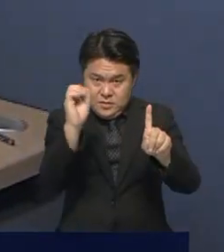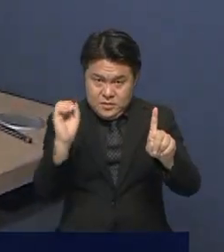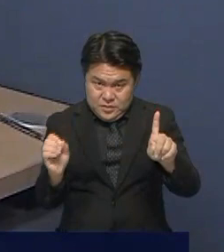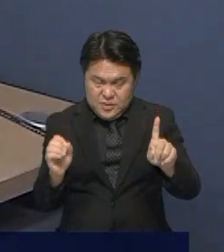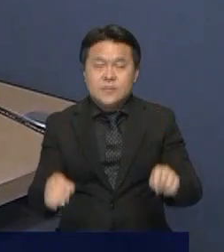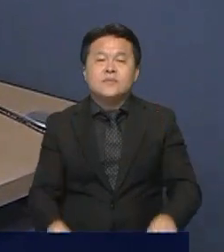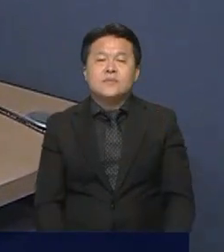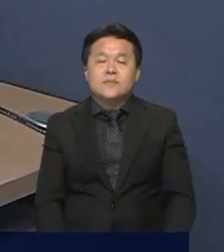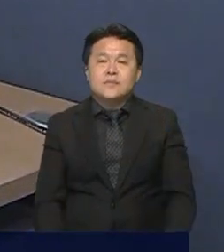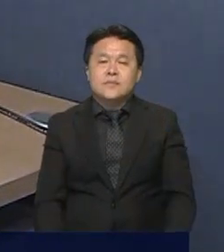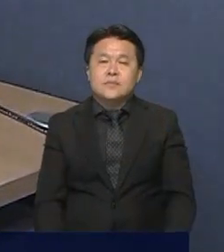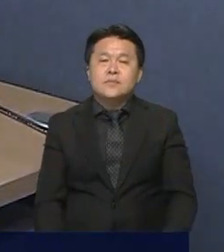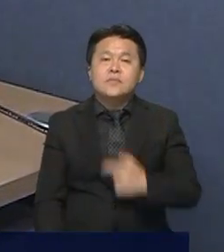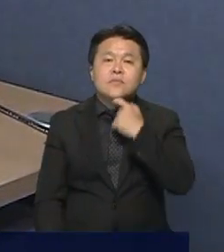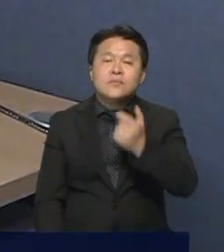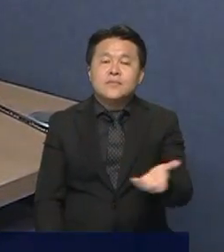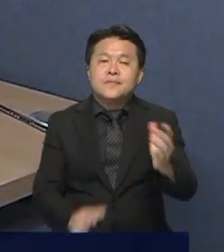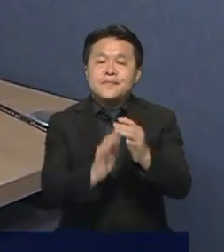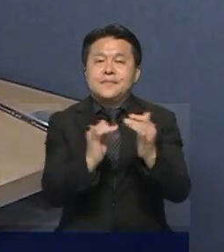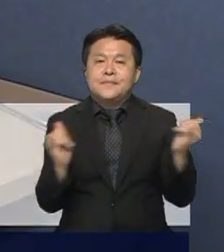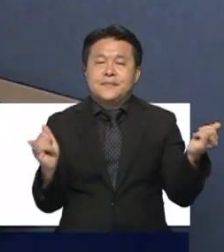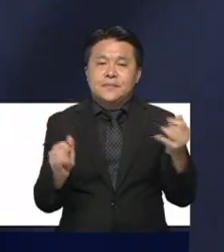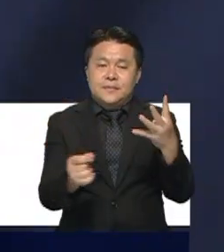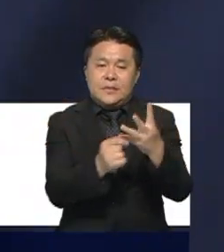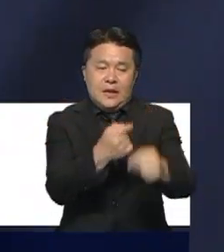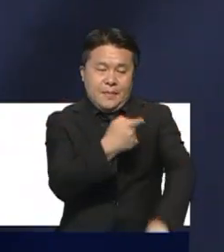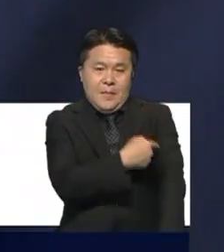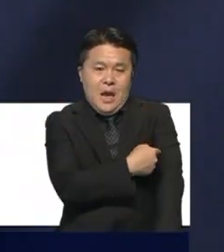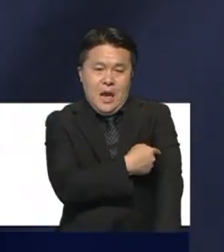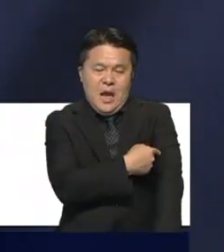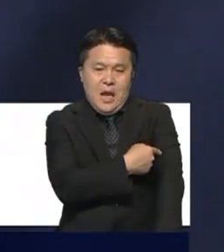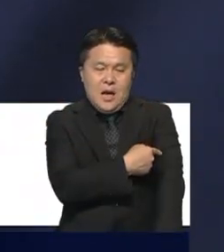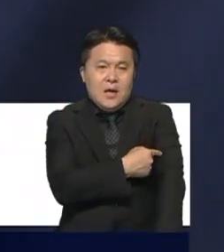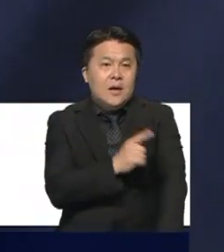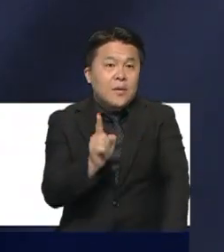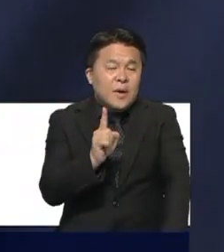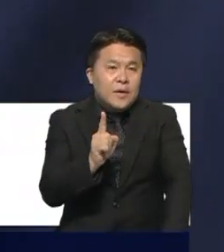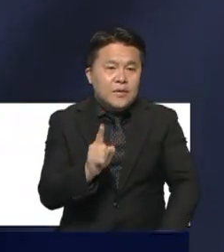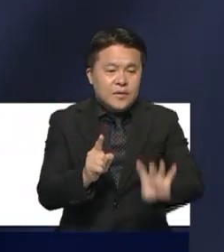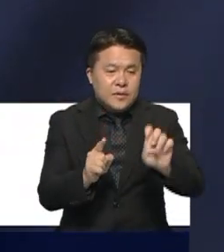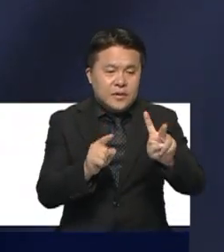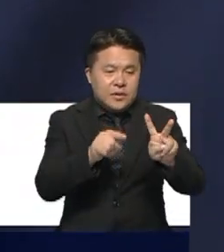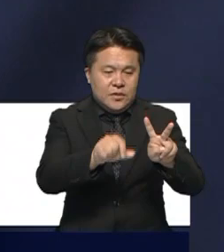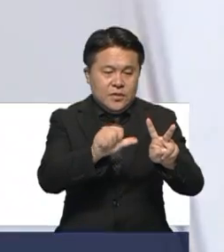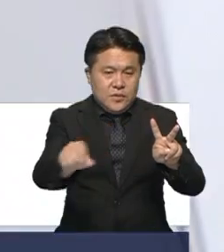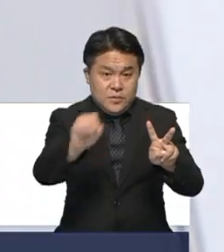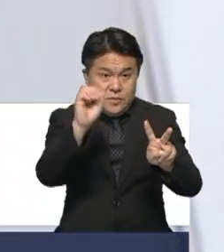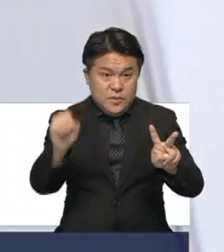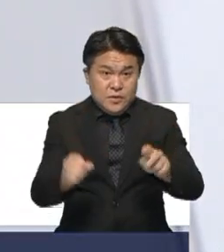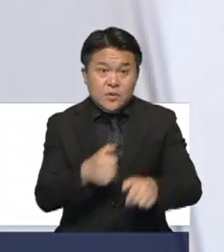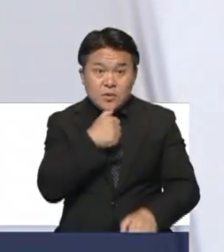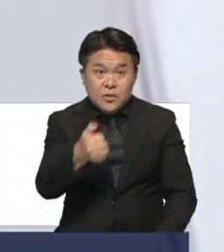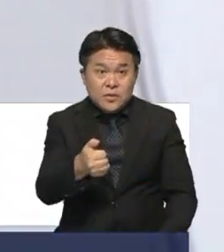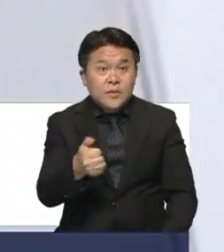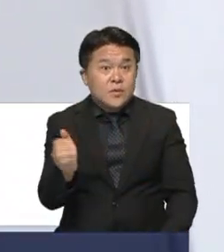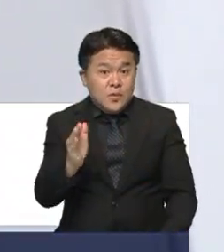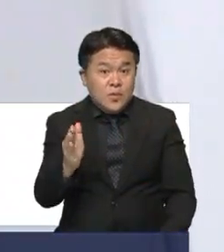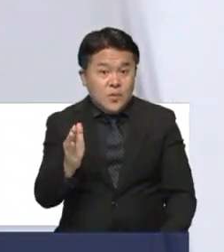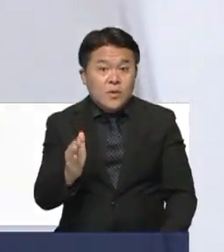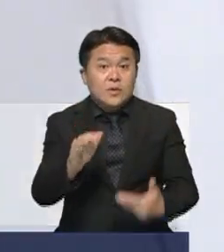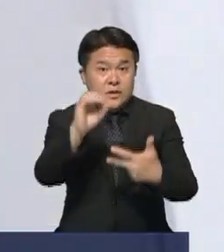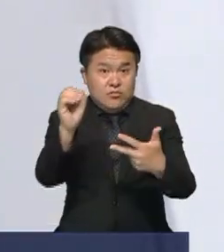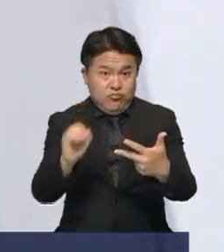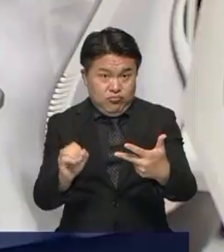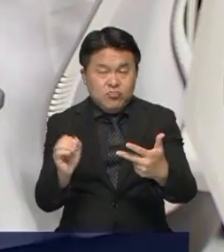11.3%였습니다. 60세 이상 고령층의 4차 접종률은 대상자 대비 42.5%, 50대의 접종률은